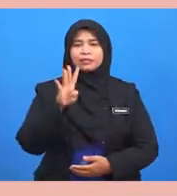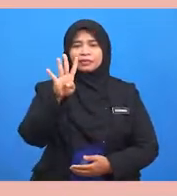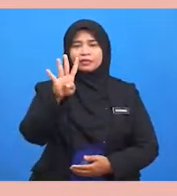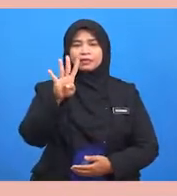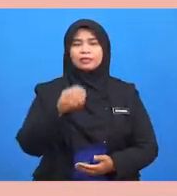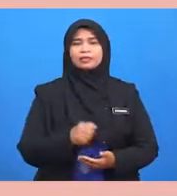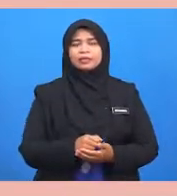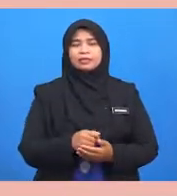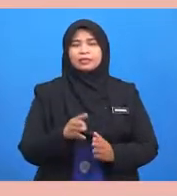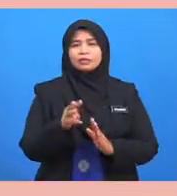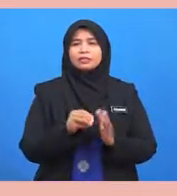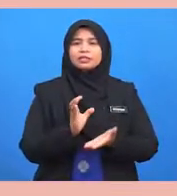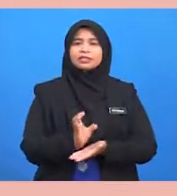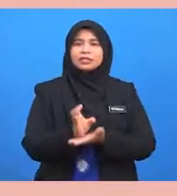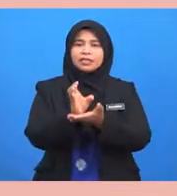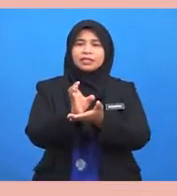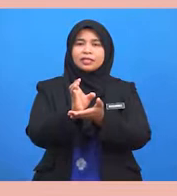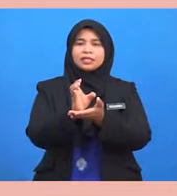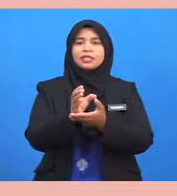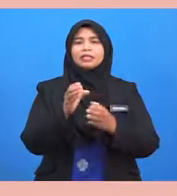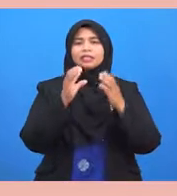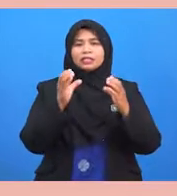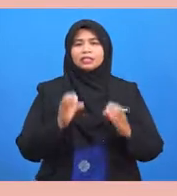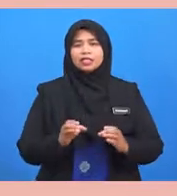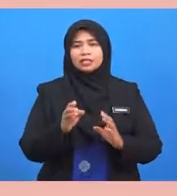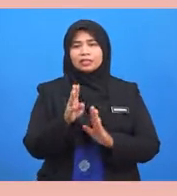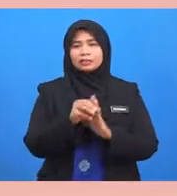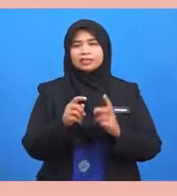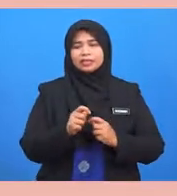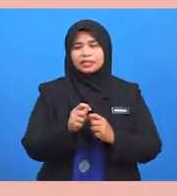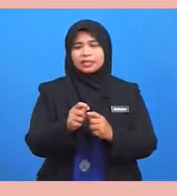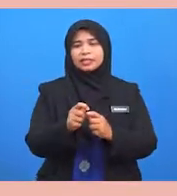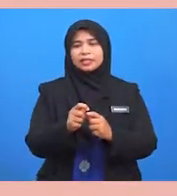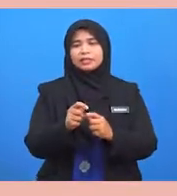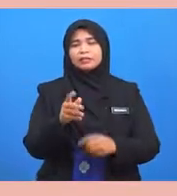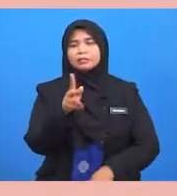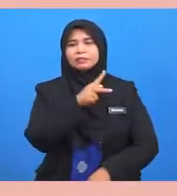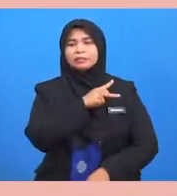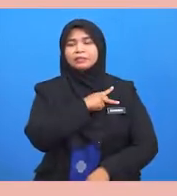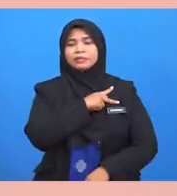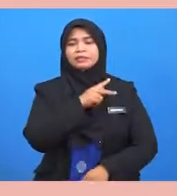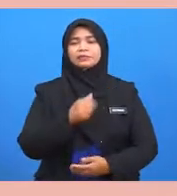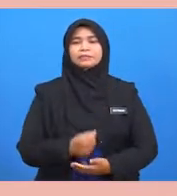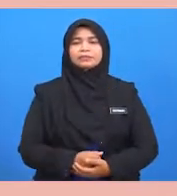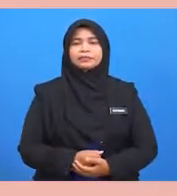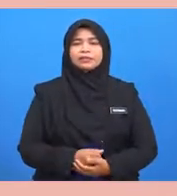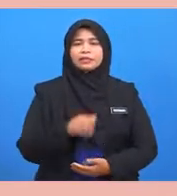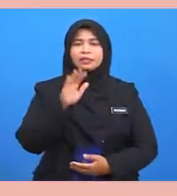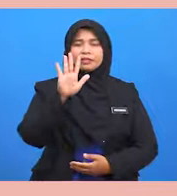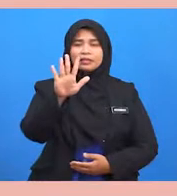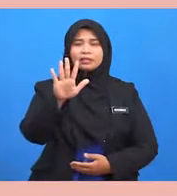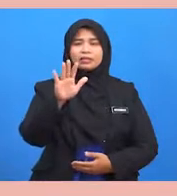Keempat, mencadangkan tindakan cara-cara mentaati pemimpin.